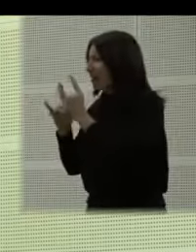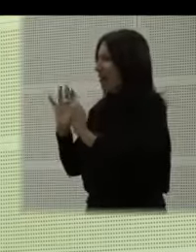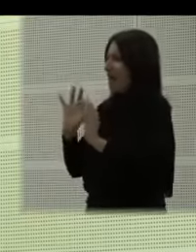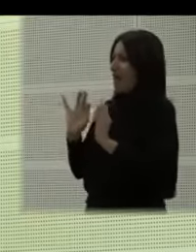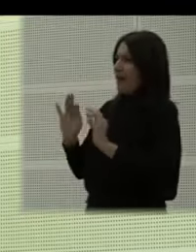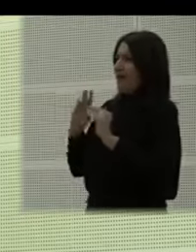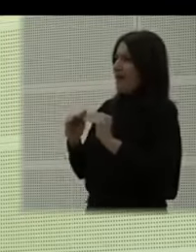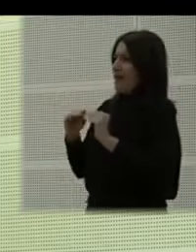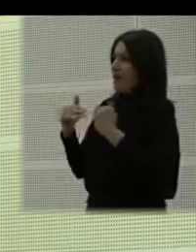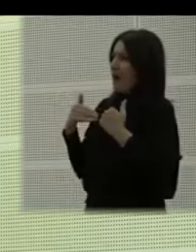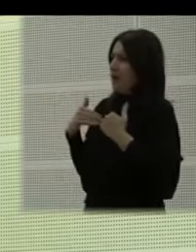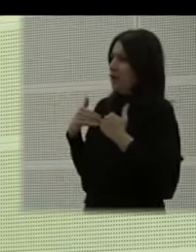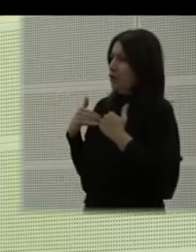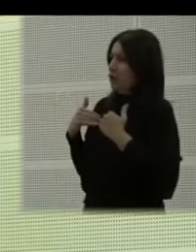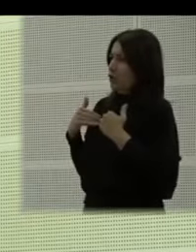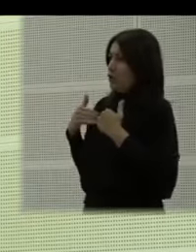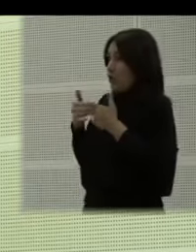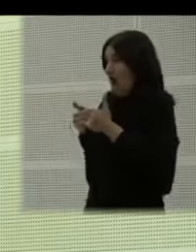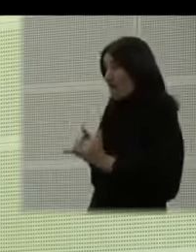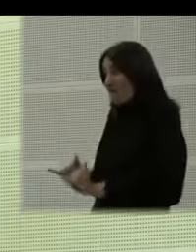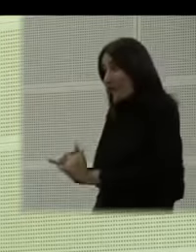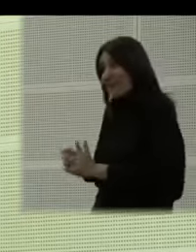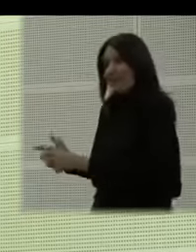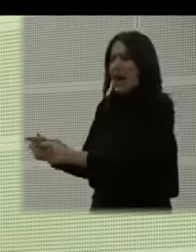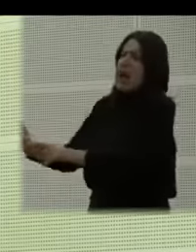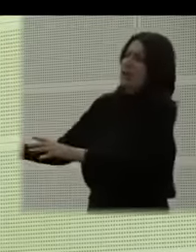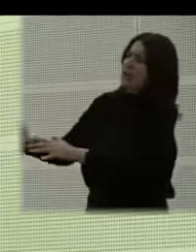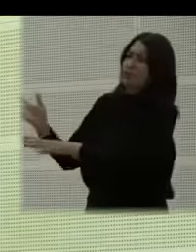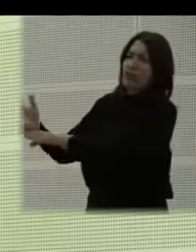perché colpa hanno i figli delle colpe dei padri.